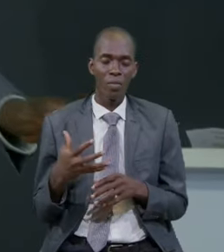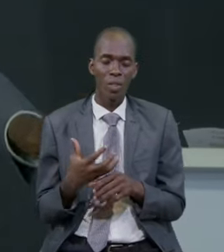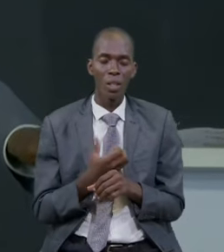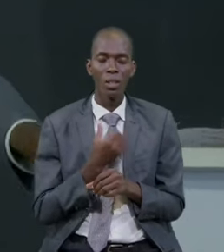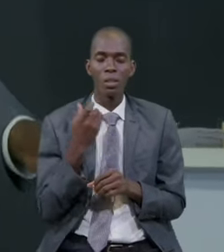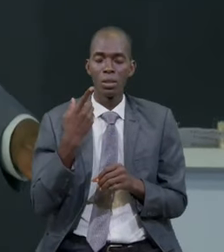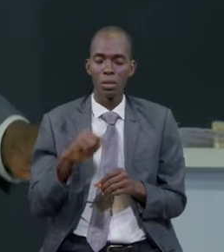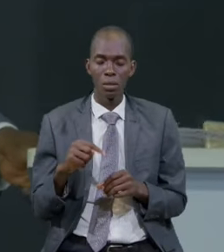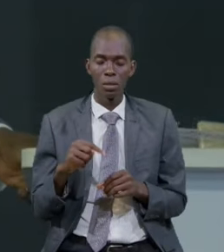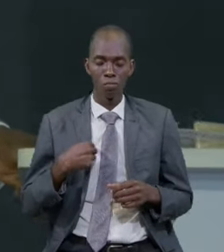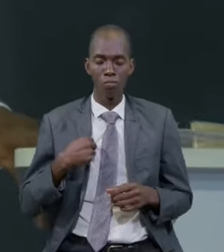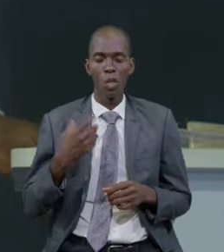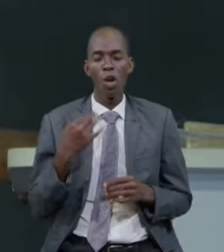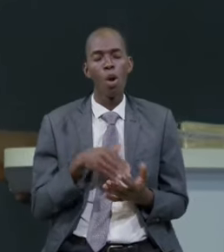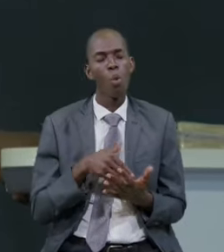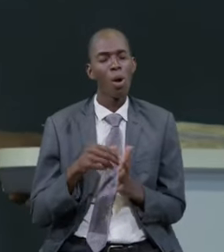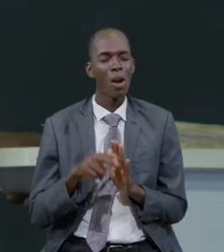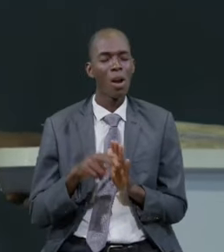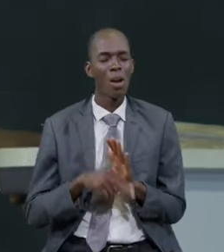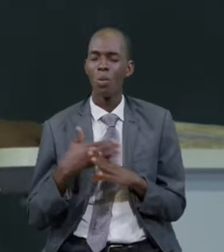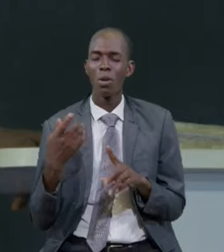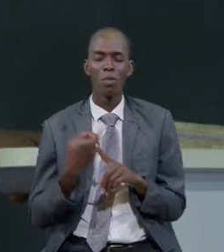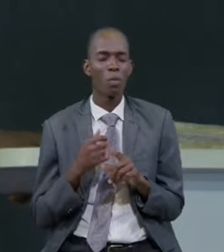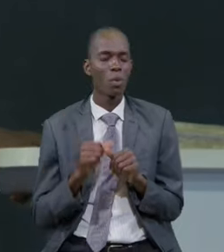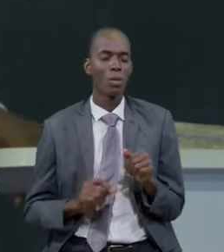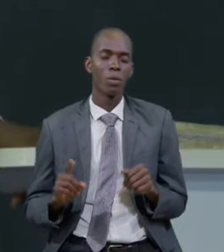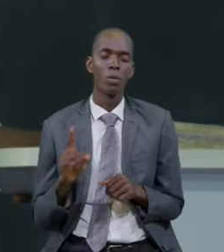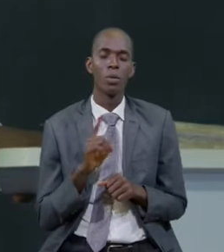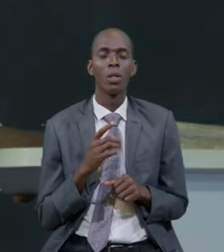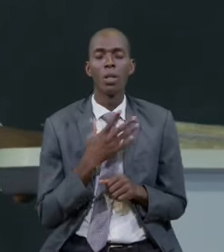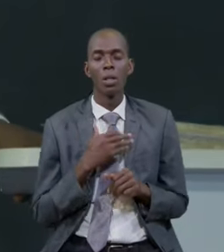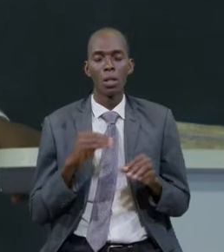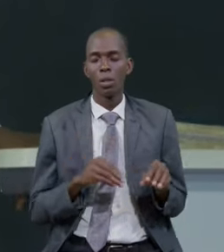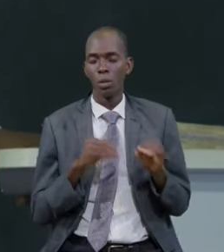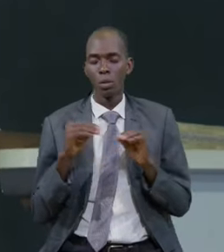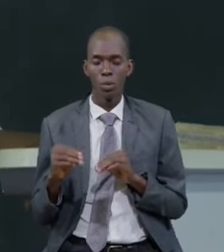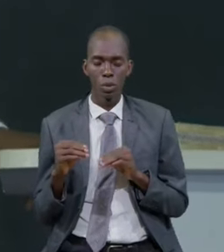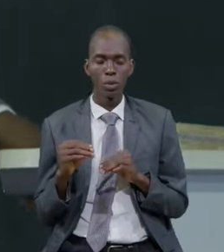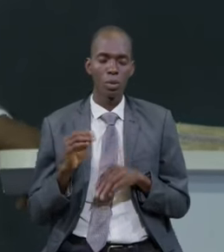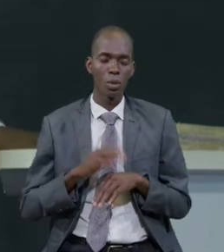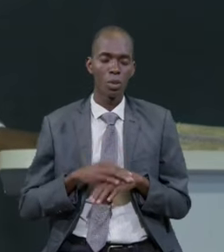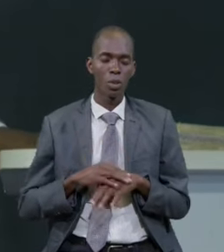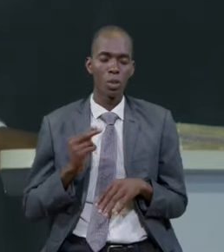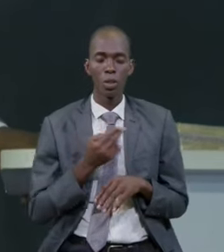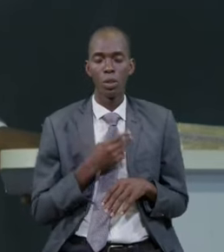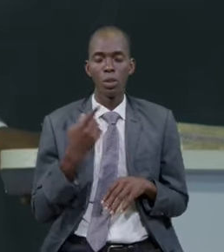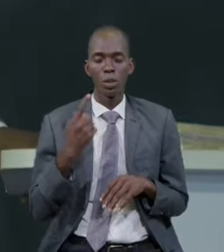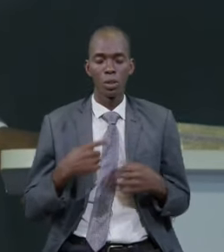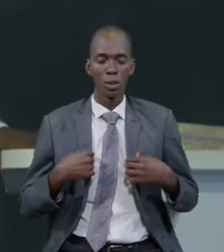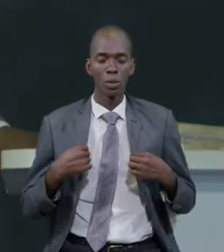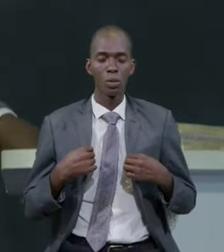Ôte le vêtement de faiblesse de chacun de nous et revêt-nous de la robe de